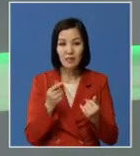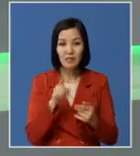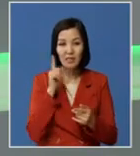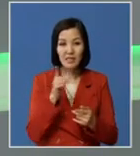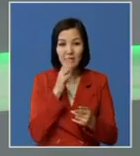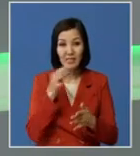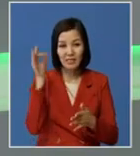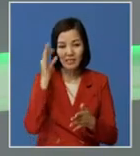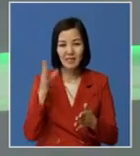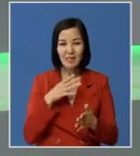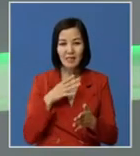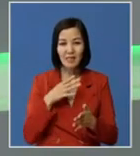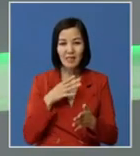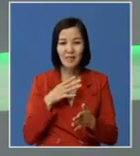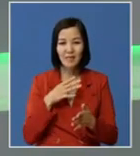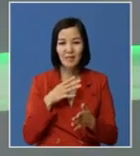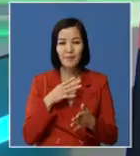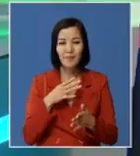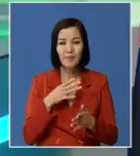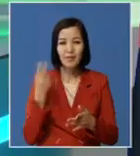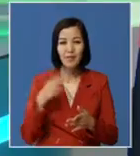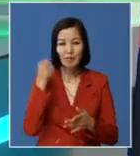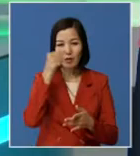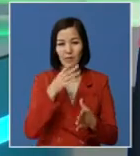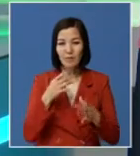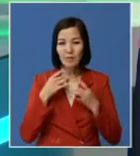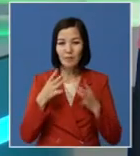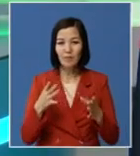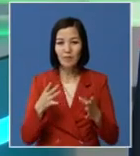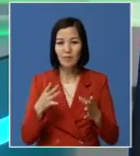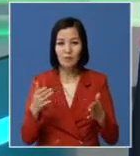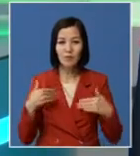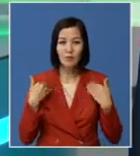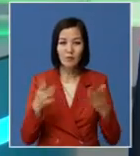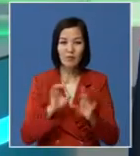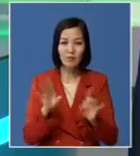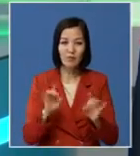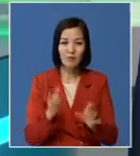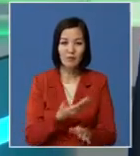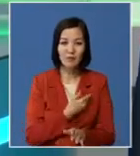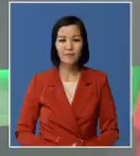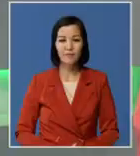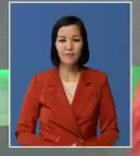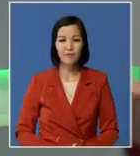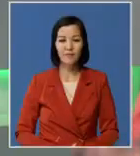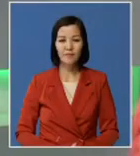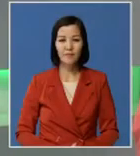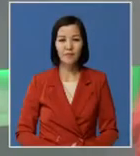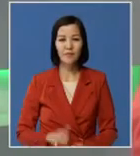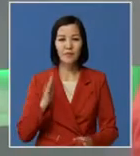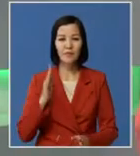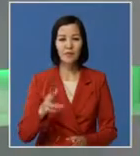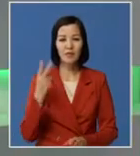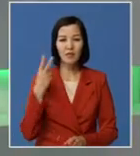еске алдық. Сөз соңында енді біздің 20 жылдығымызға арналған тілегіңізді айтсаңыз. Алдағы